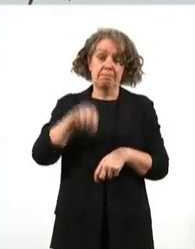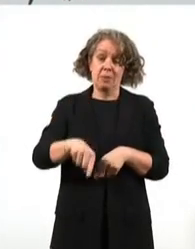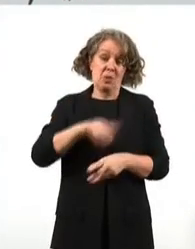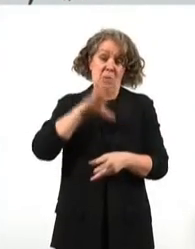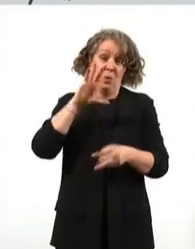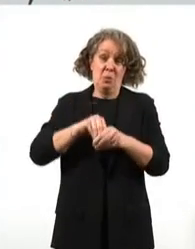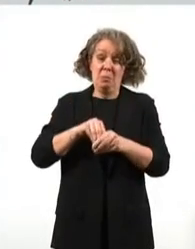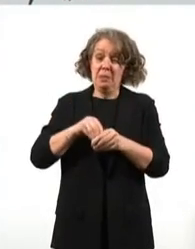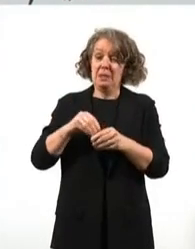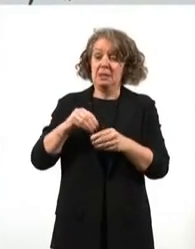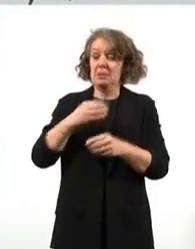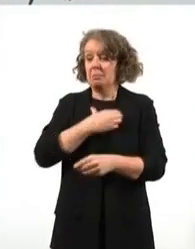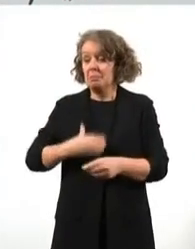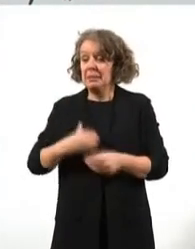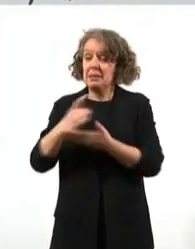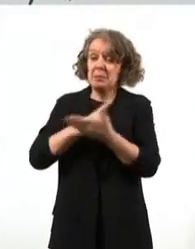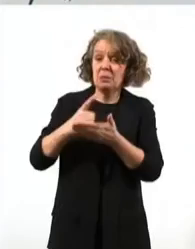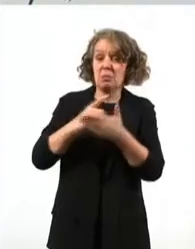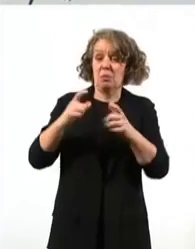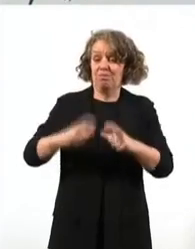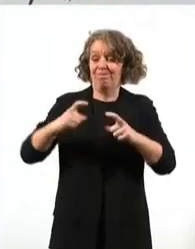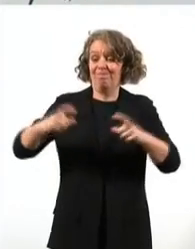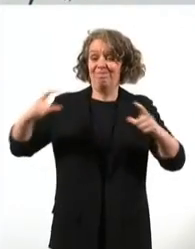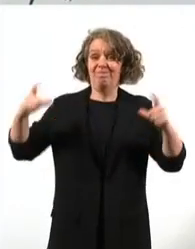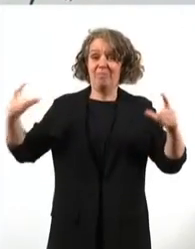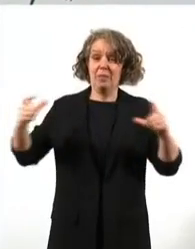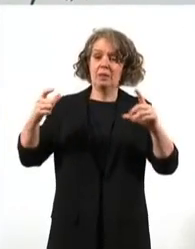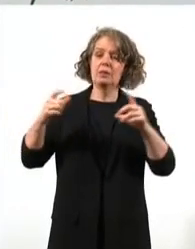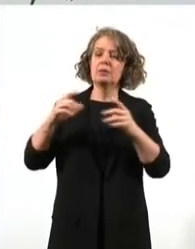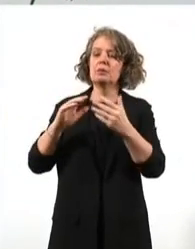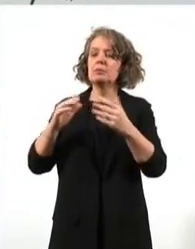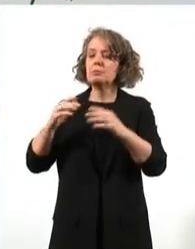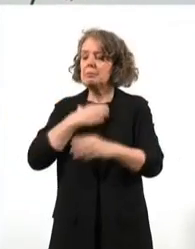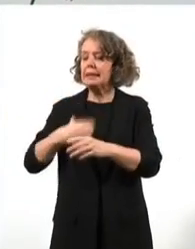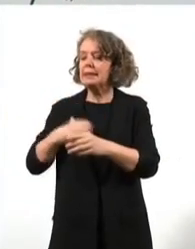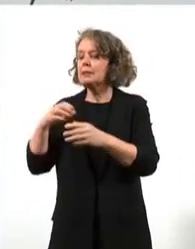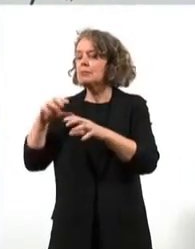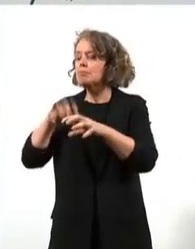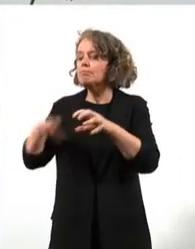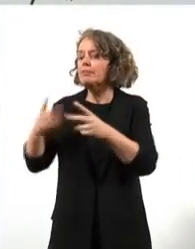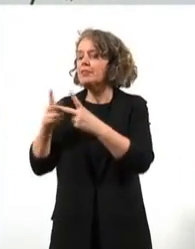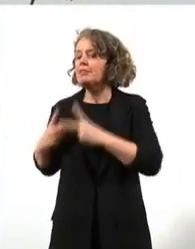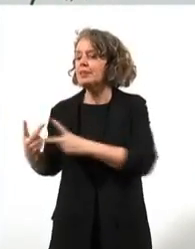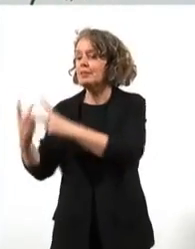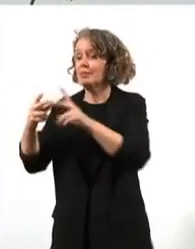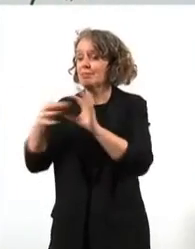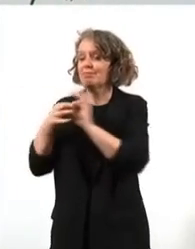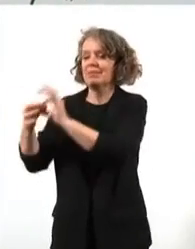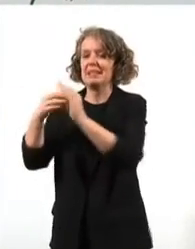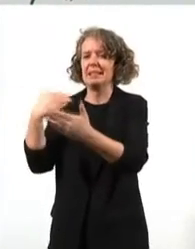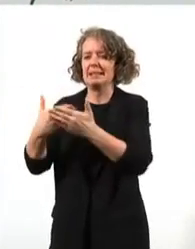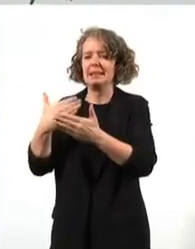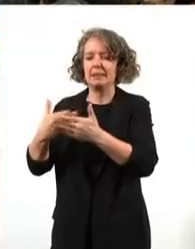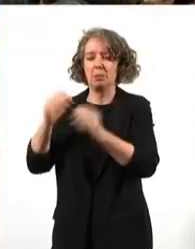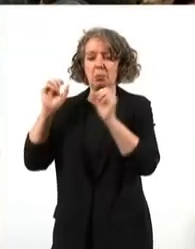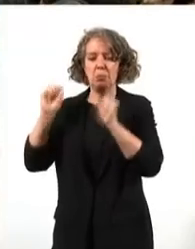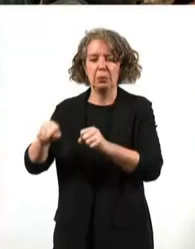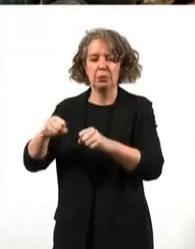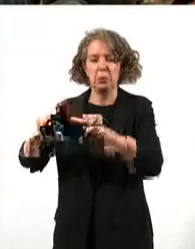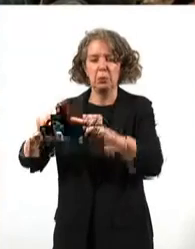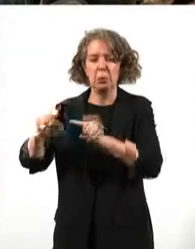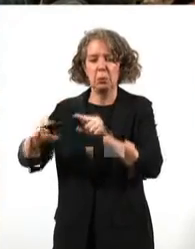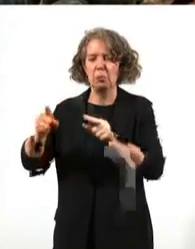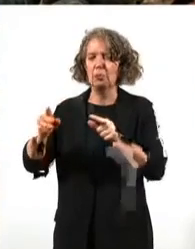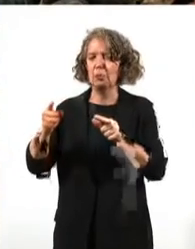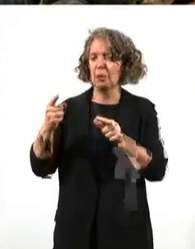les collectivités, les intercommunalités, notamment, qui ont beaucoup de réponses dans leurs mains. Il y a une excellente loi portée dans le dernier quinquennat qui doit